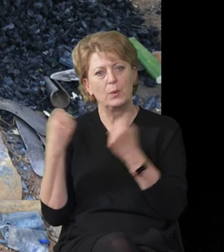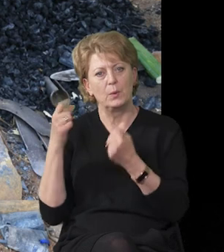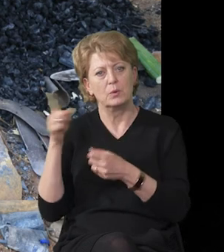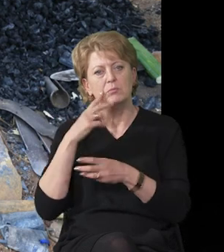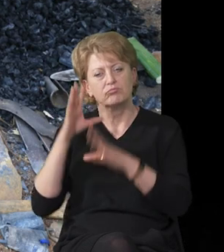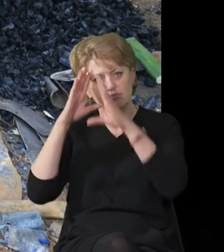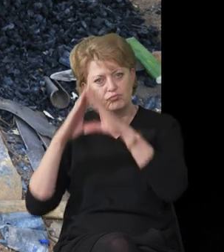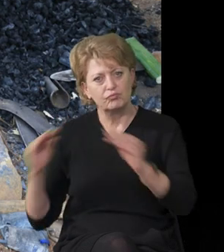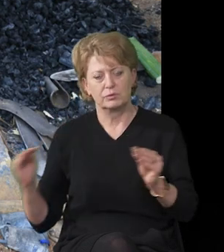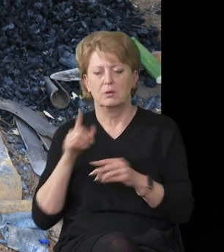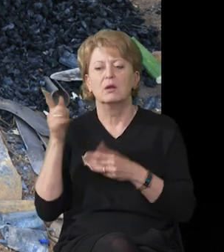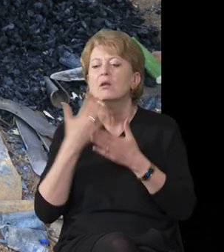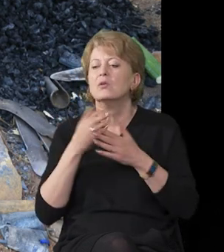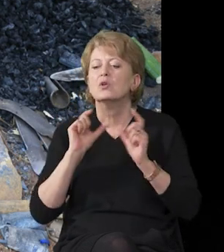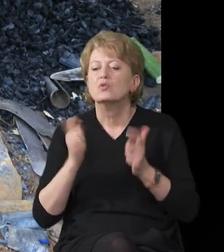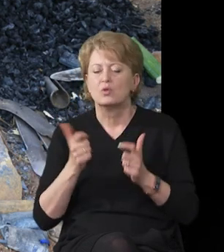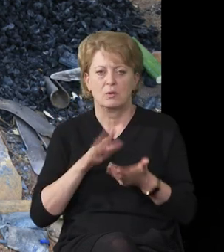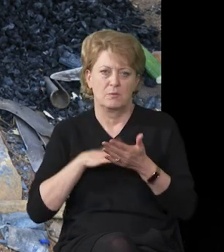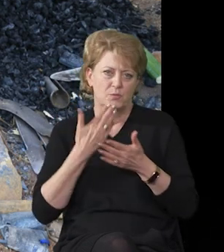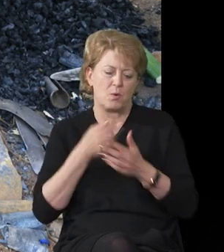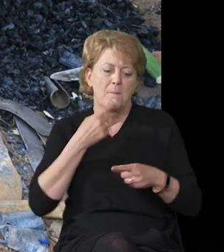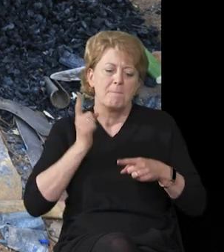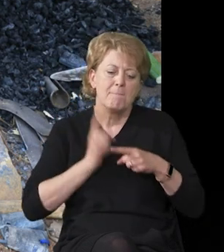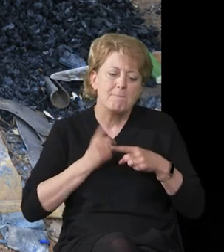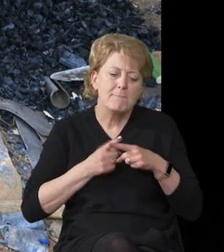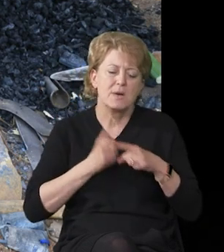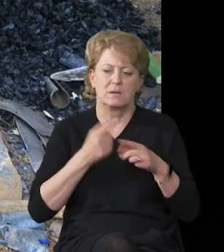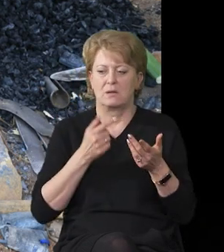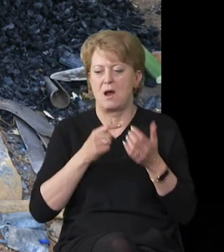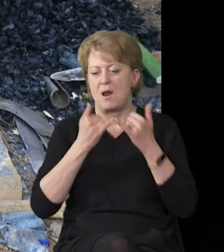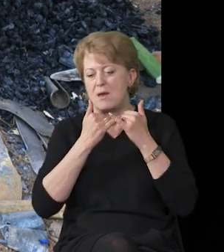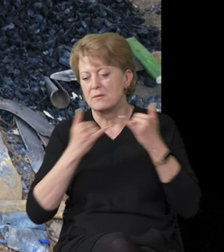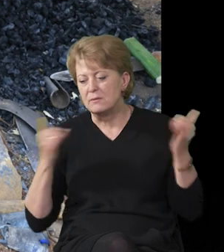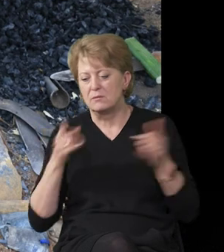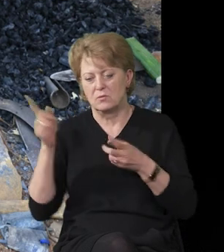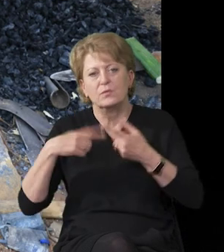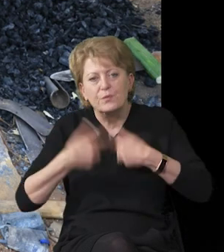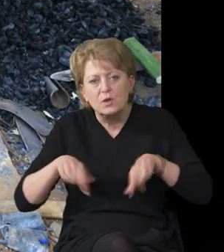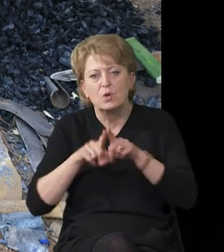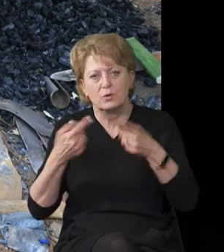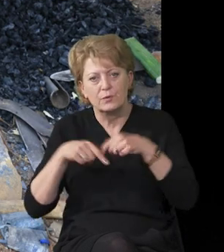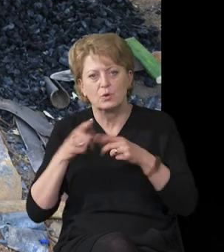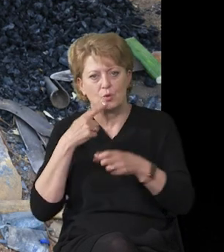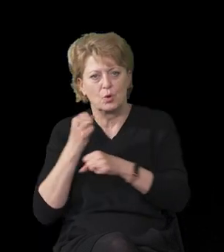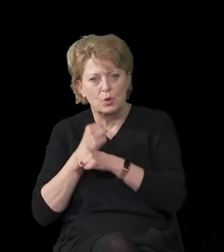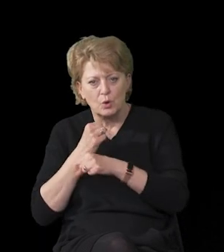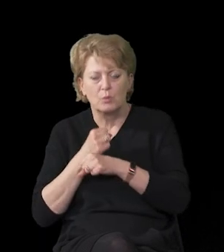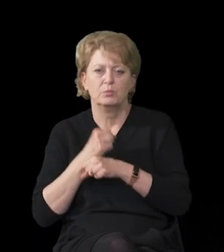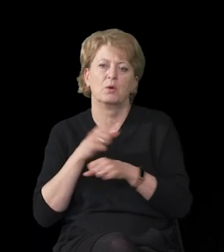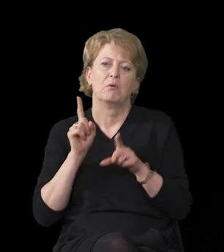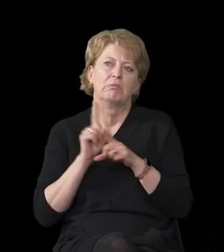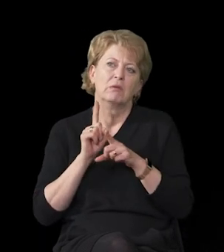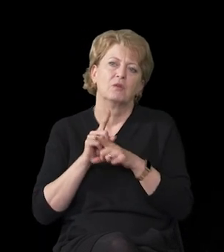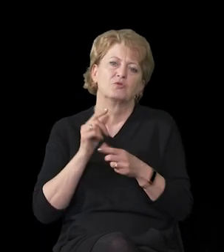wykonywanie narzędzi z metalu, ale również czasami funkcje szamańskie, czy nawet spełniają rolę jakiegoś